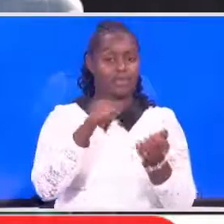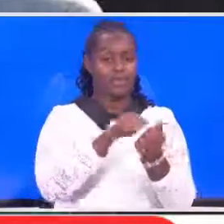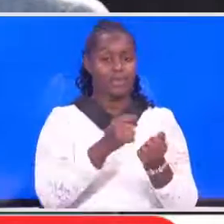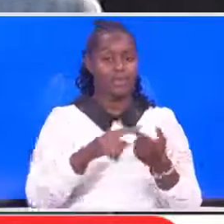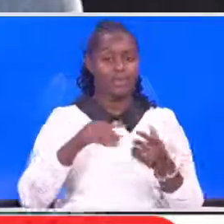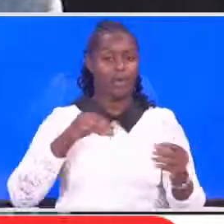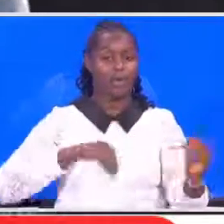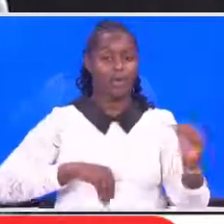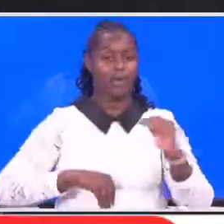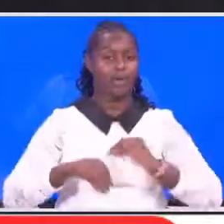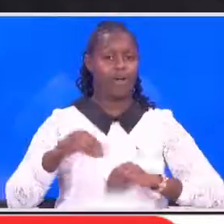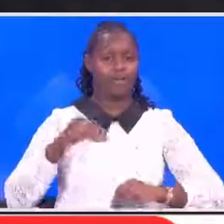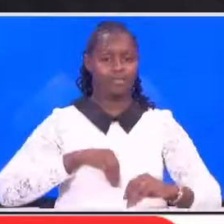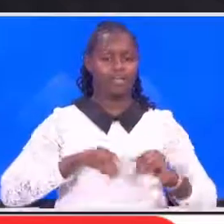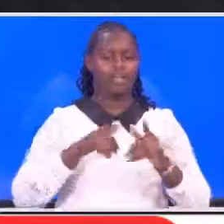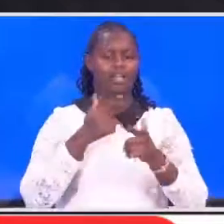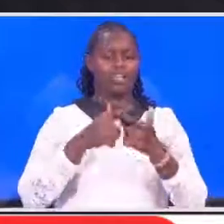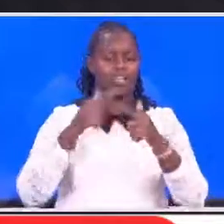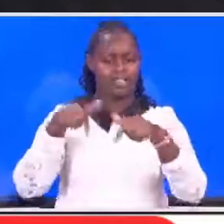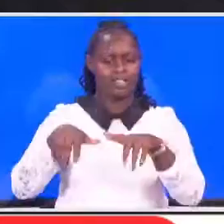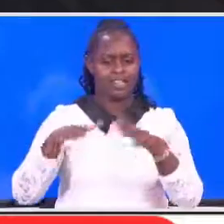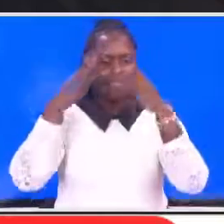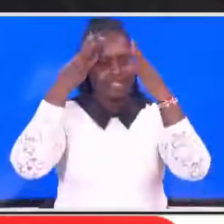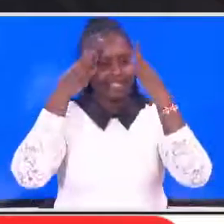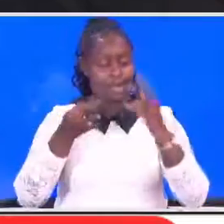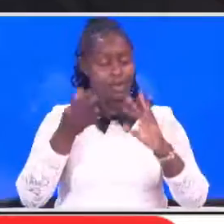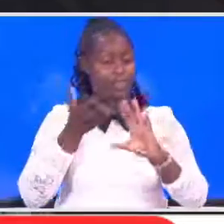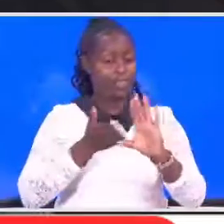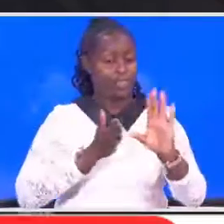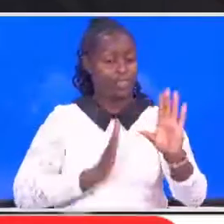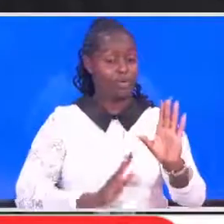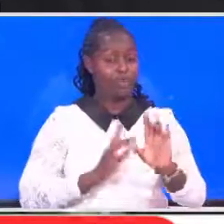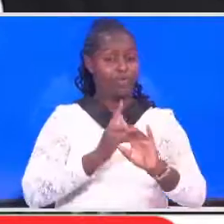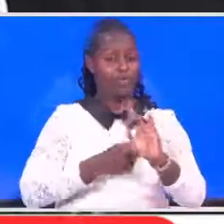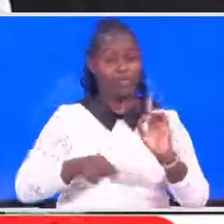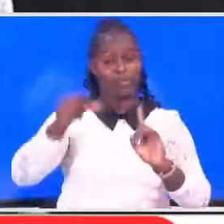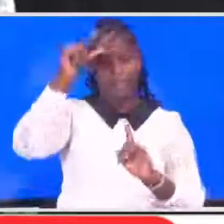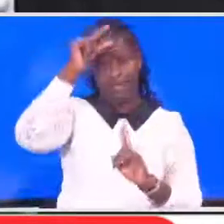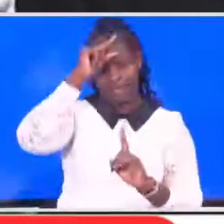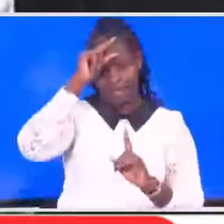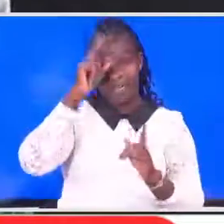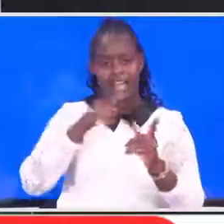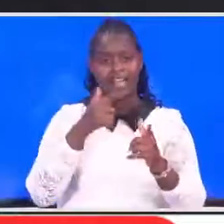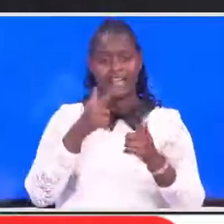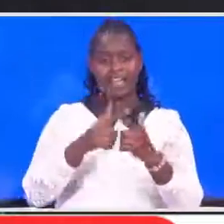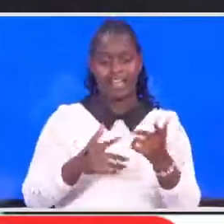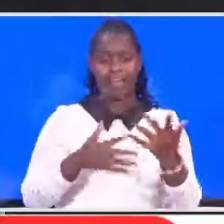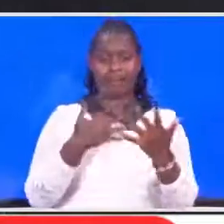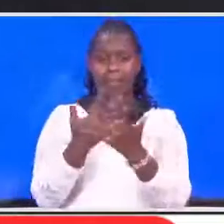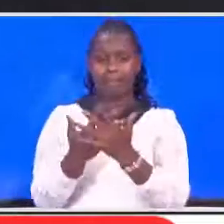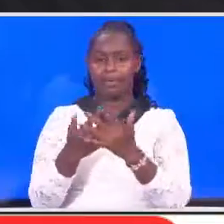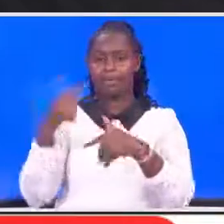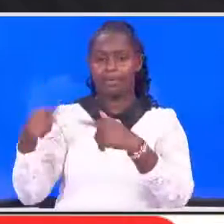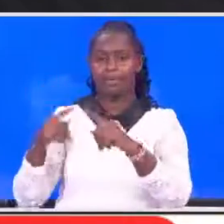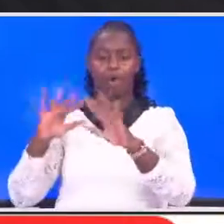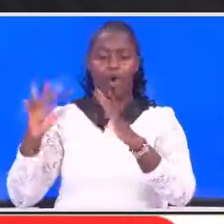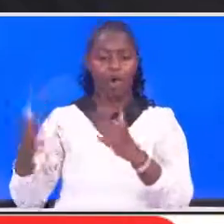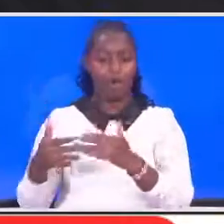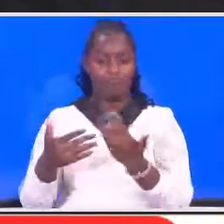ufisadi aamue atoke kwa serikali, aende jela, au aache kazi aende kwake.